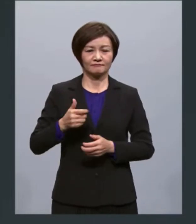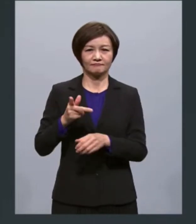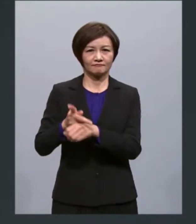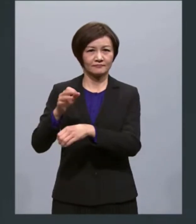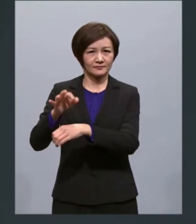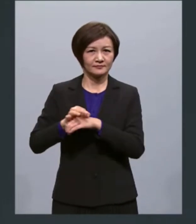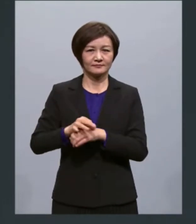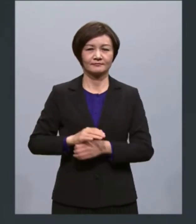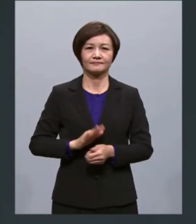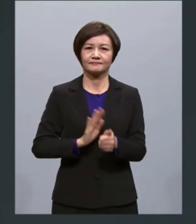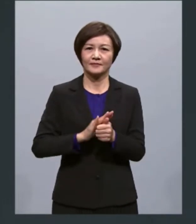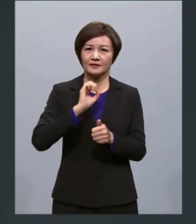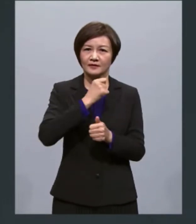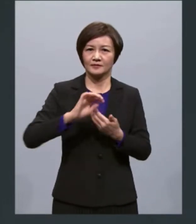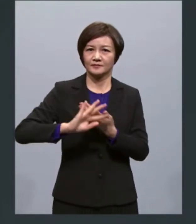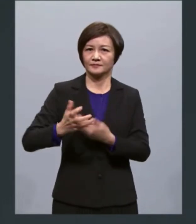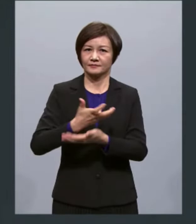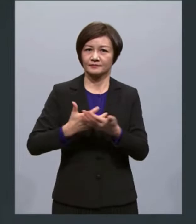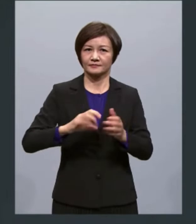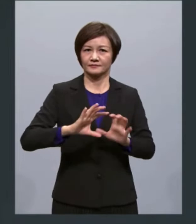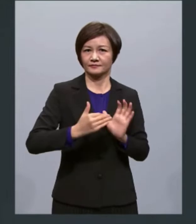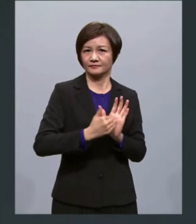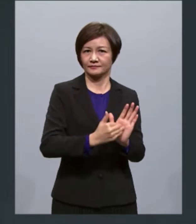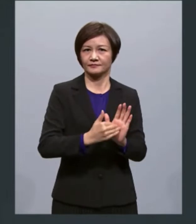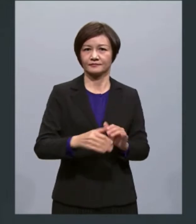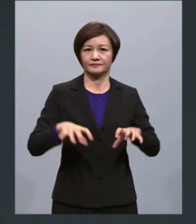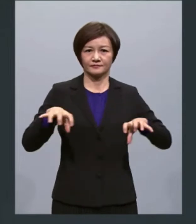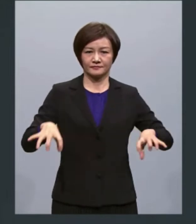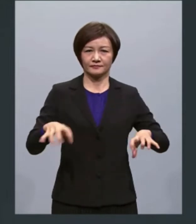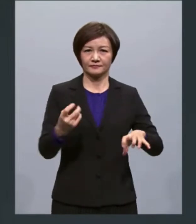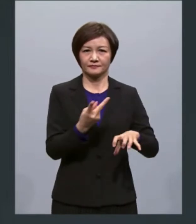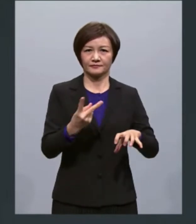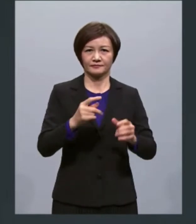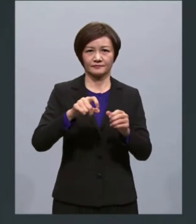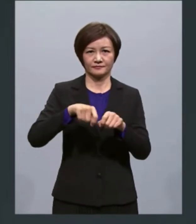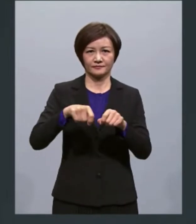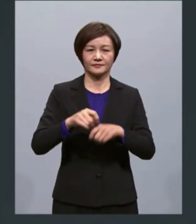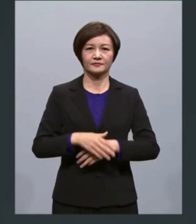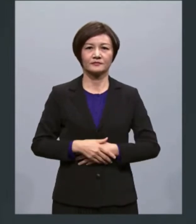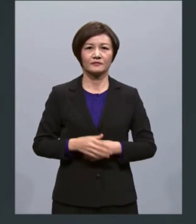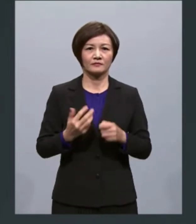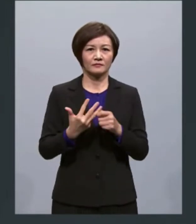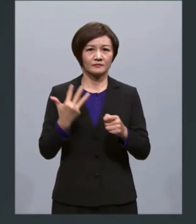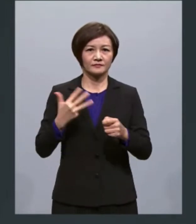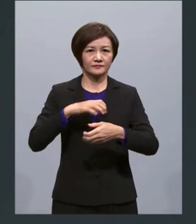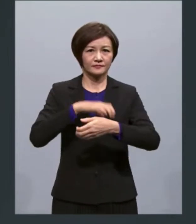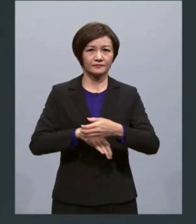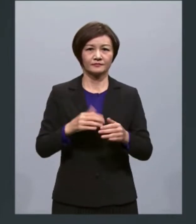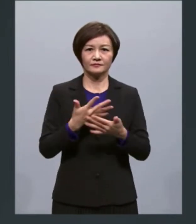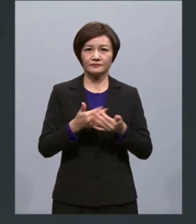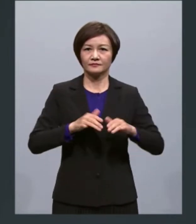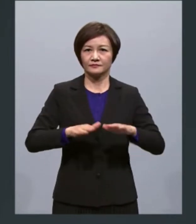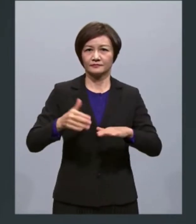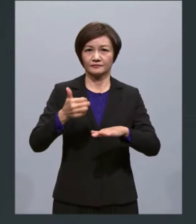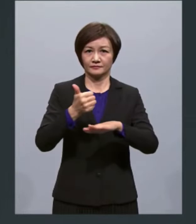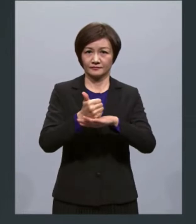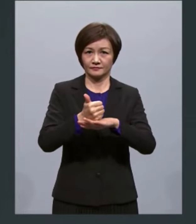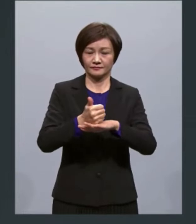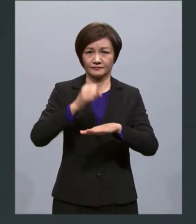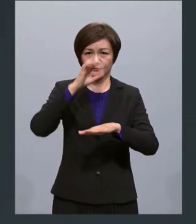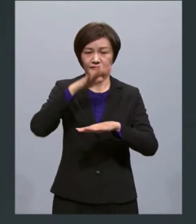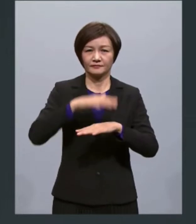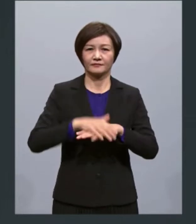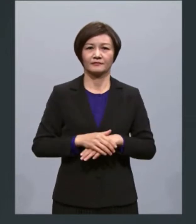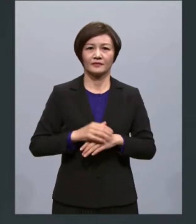的外交、国防跟两岸政策。过去八年，在民进党执政之下，台湾